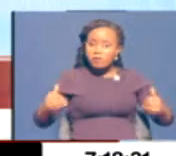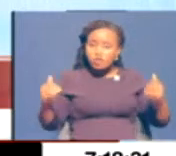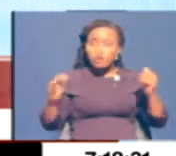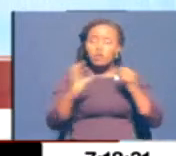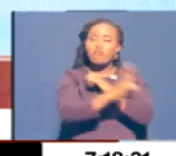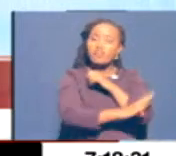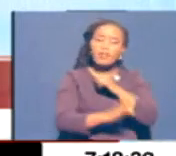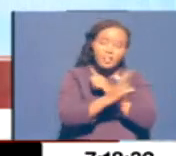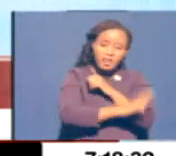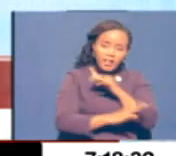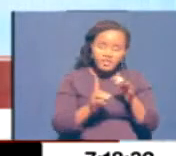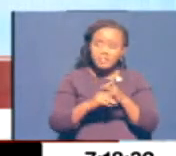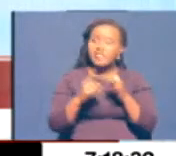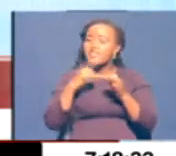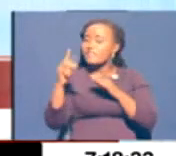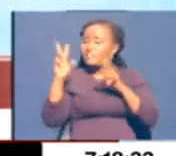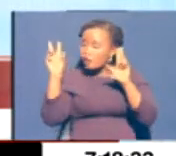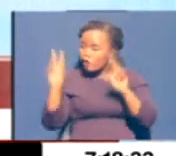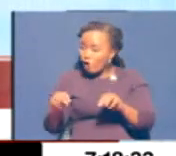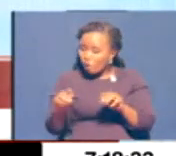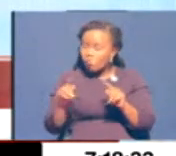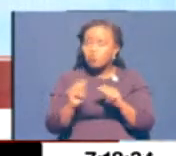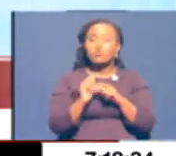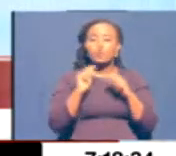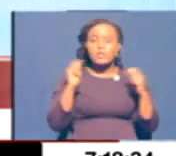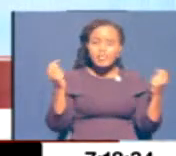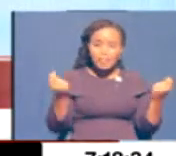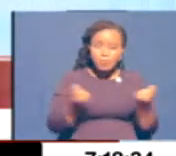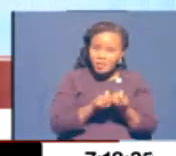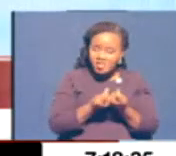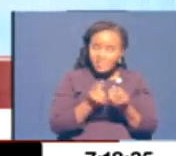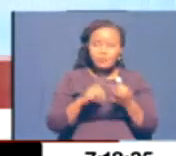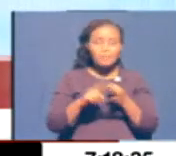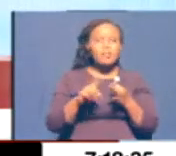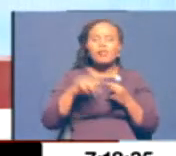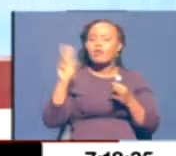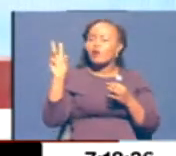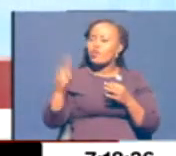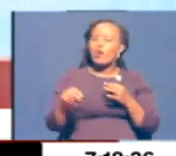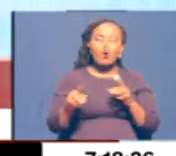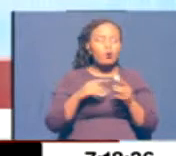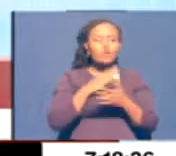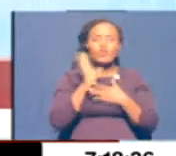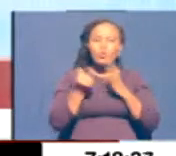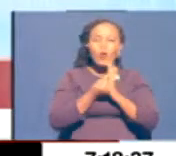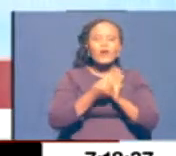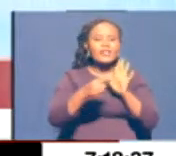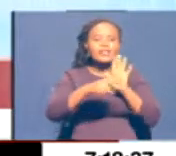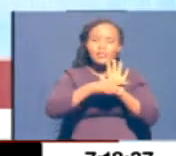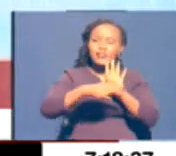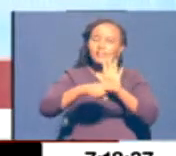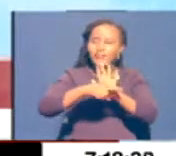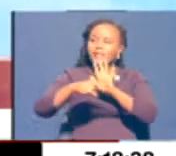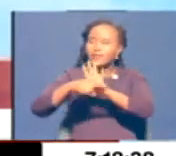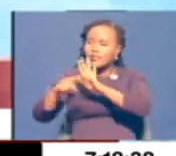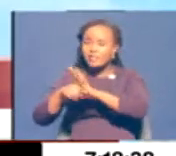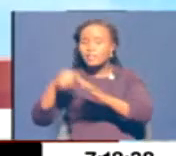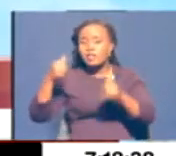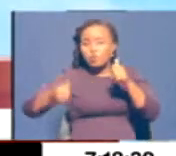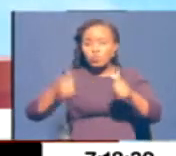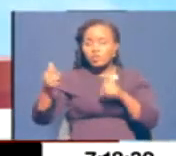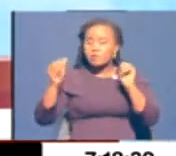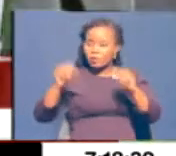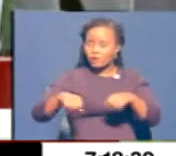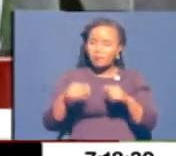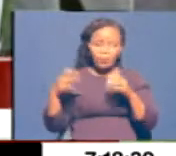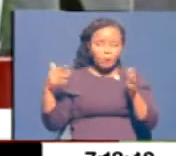to ethnicity. Say no to all these negative aspects that will destroy our society. No